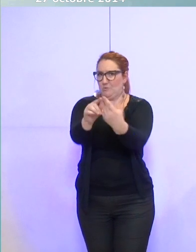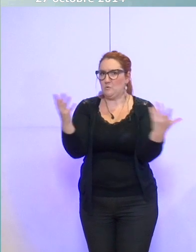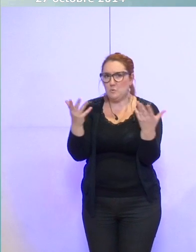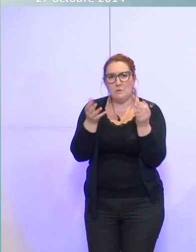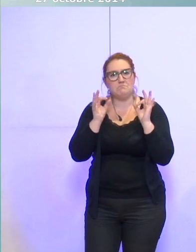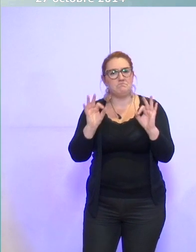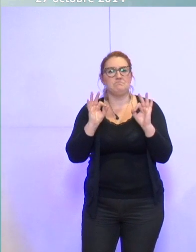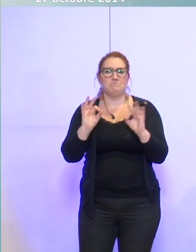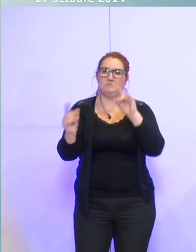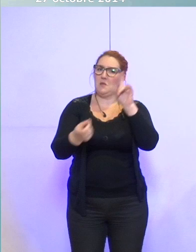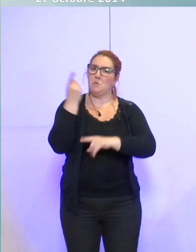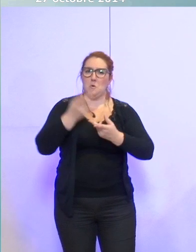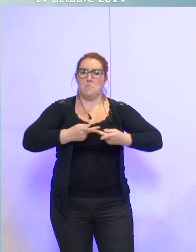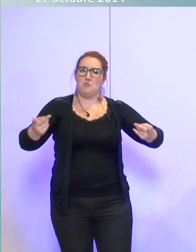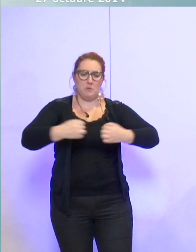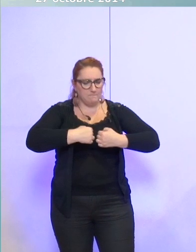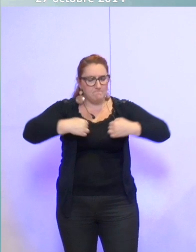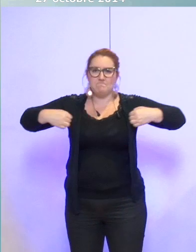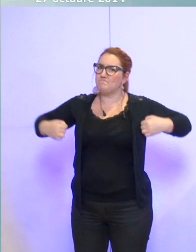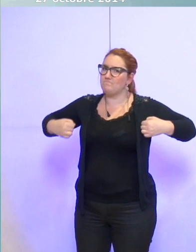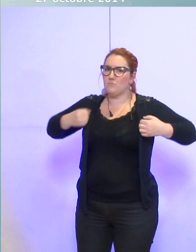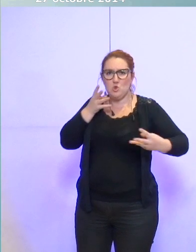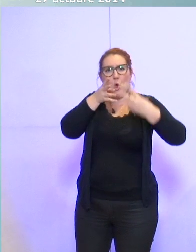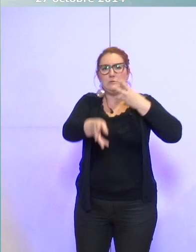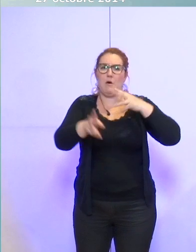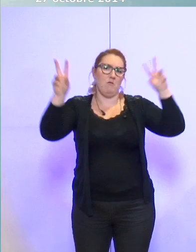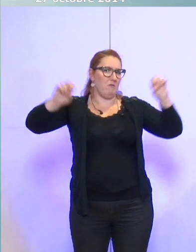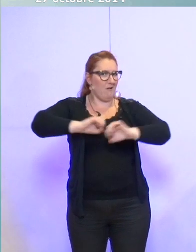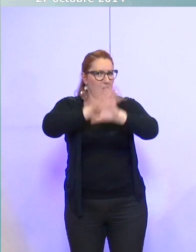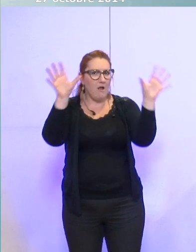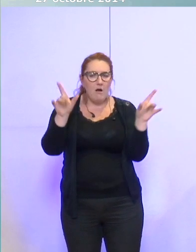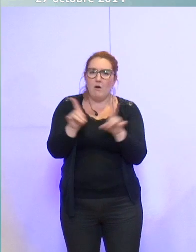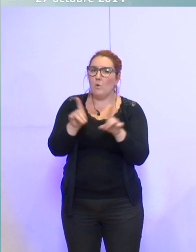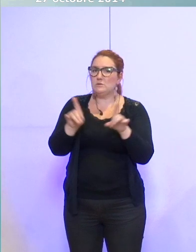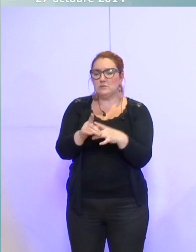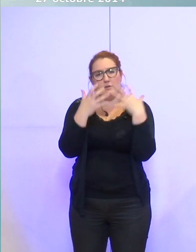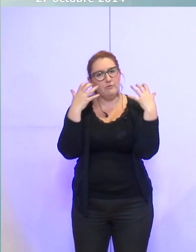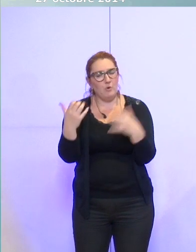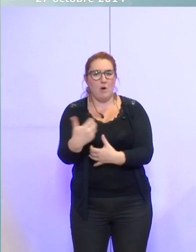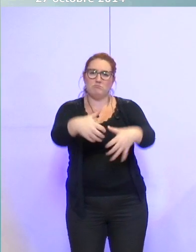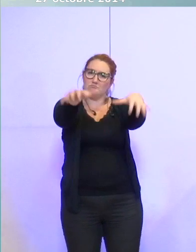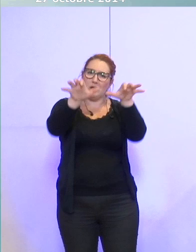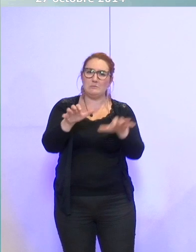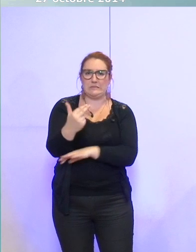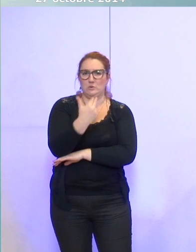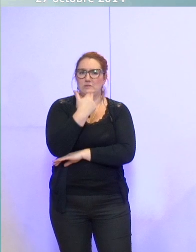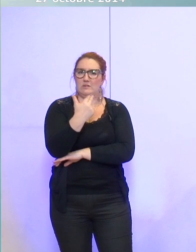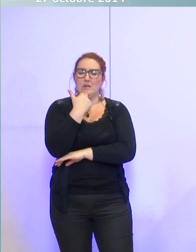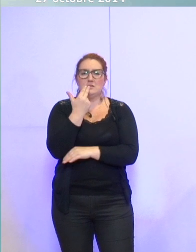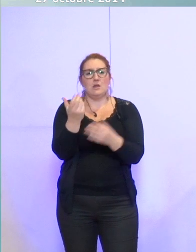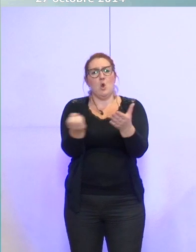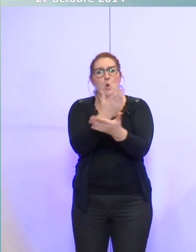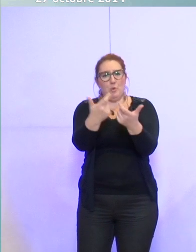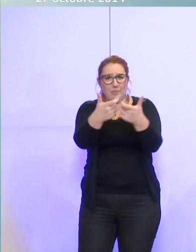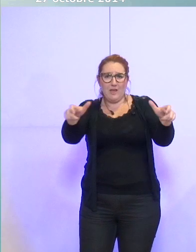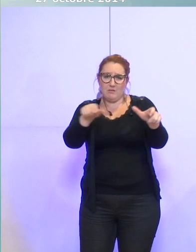la transparence de l'action publique, mais aussi une efficacité administrative. L'open data peut être un outil